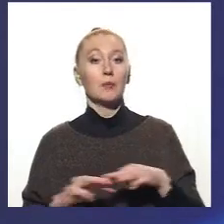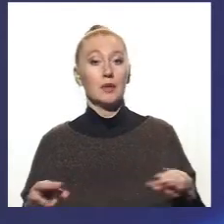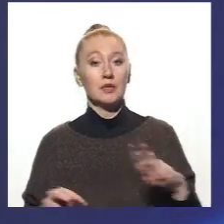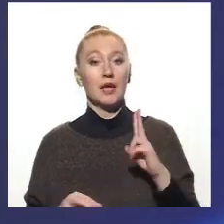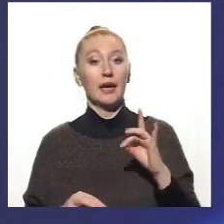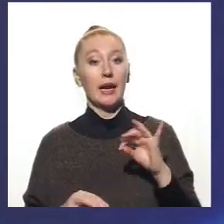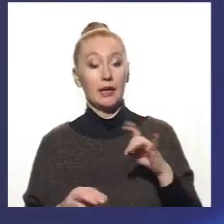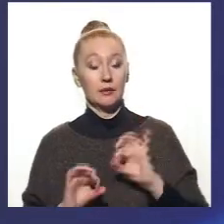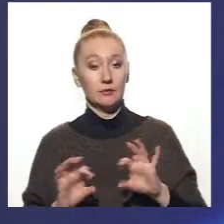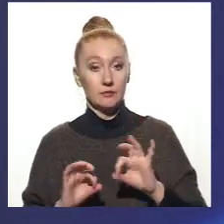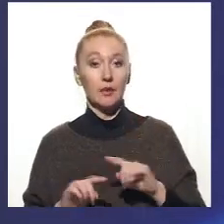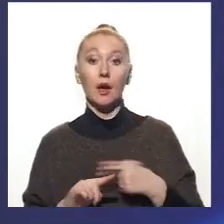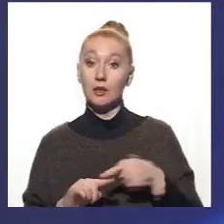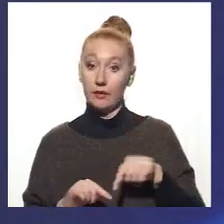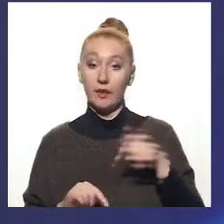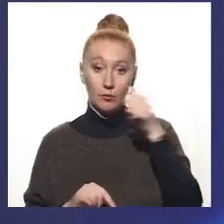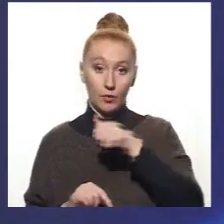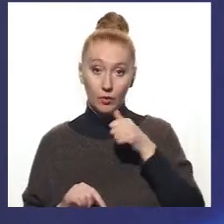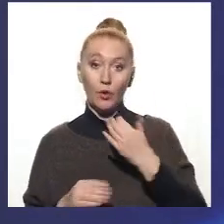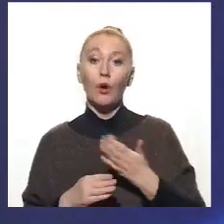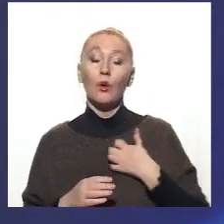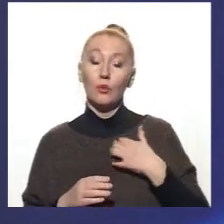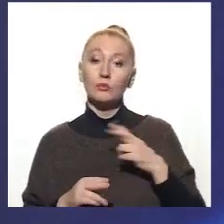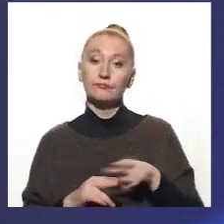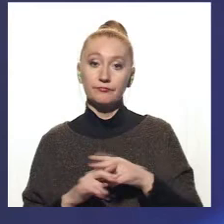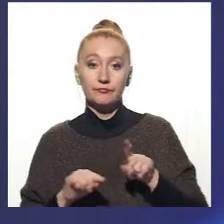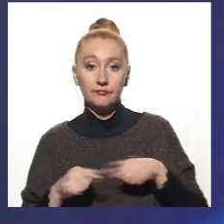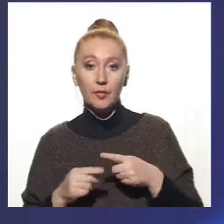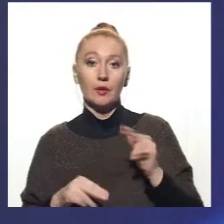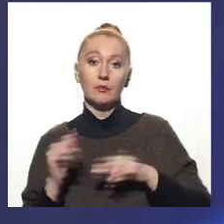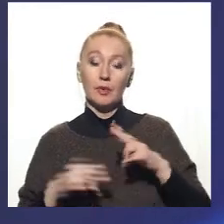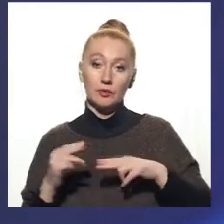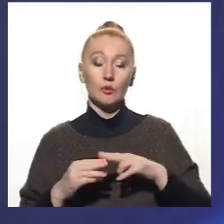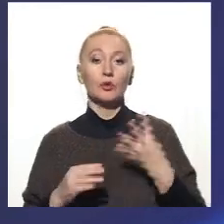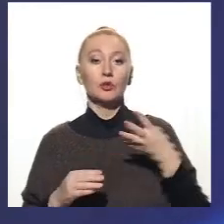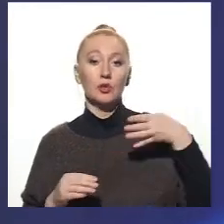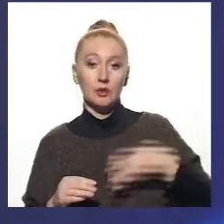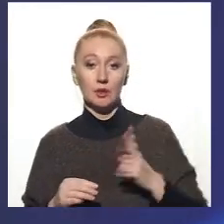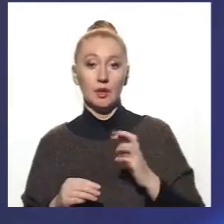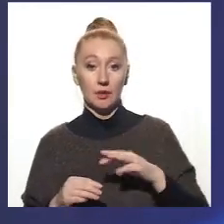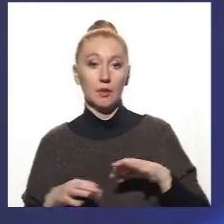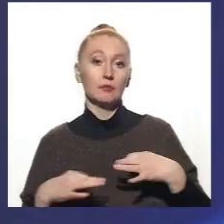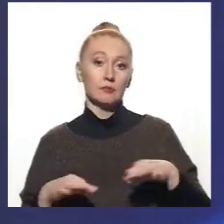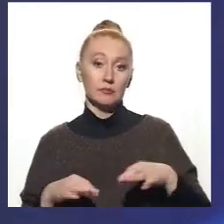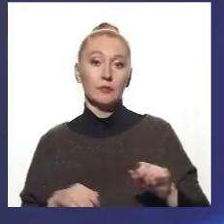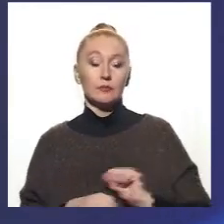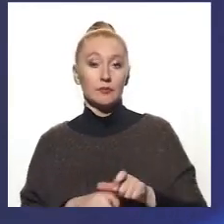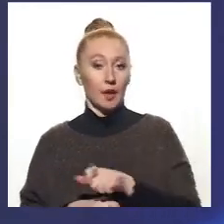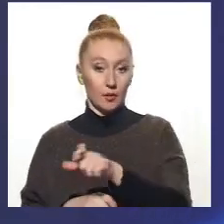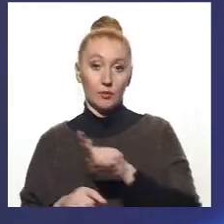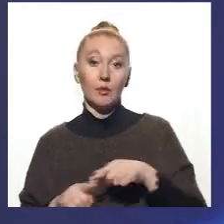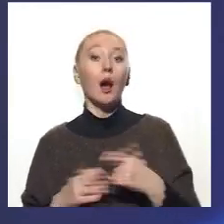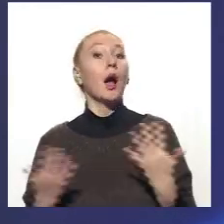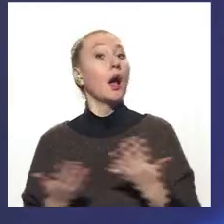Криклій. За його словами, цього року планують реконструювати і побудувати 4 тисячі кілометрів автошляхів. Про які йдеться